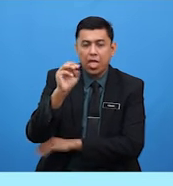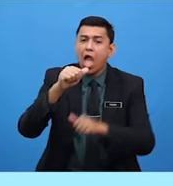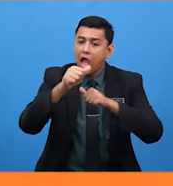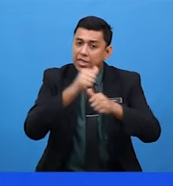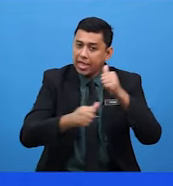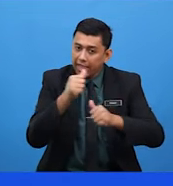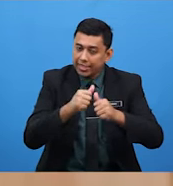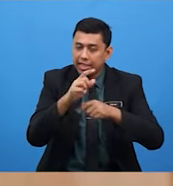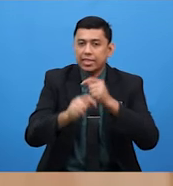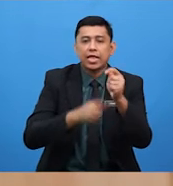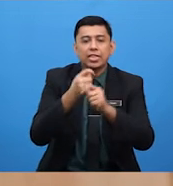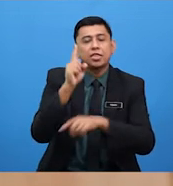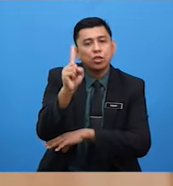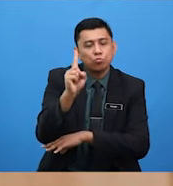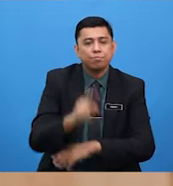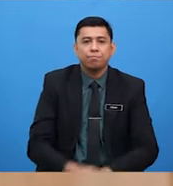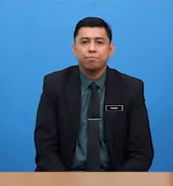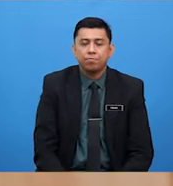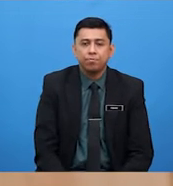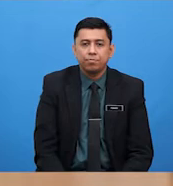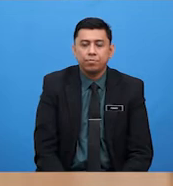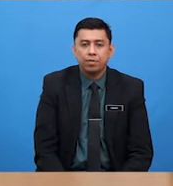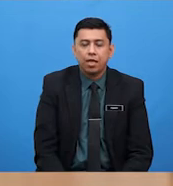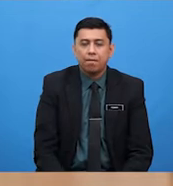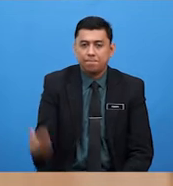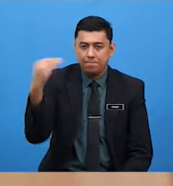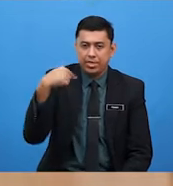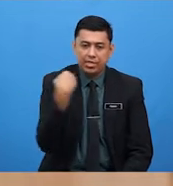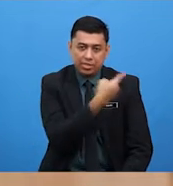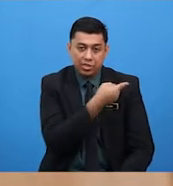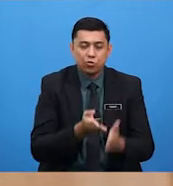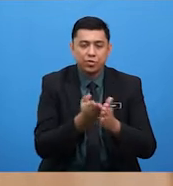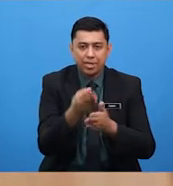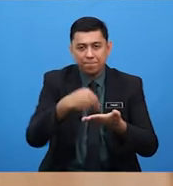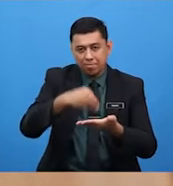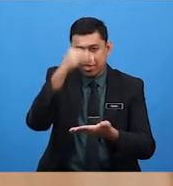sedia? Jom kita teruskan dengan pembelajaran kita pada hari ini.